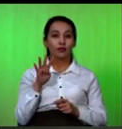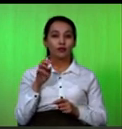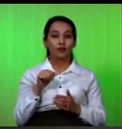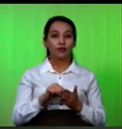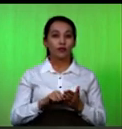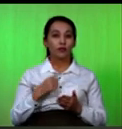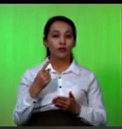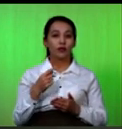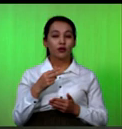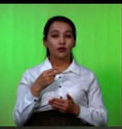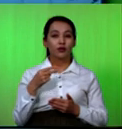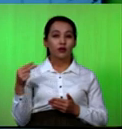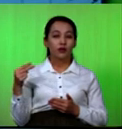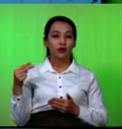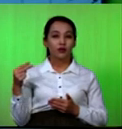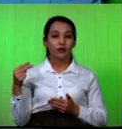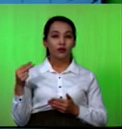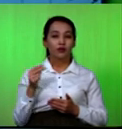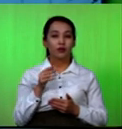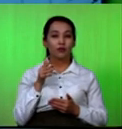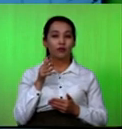2461 barobar